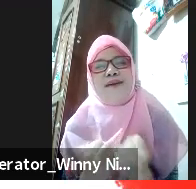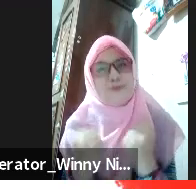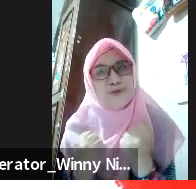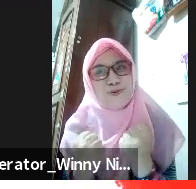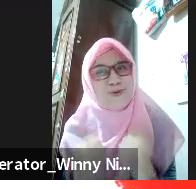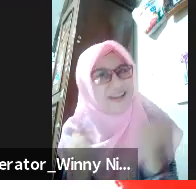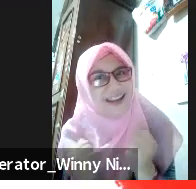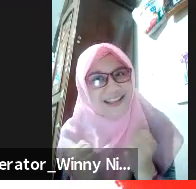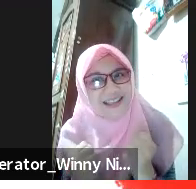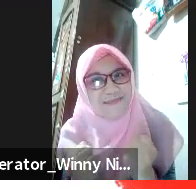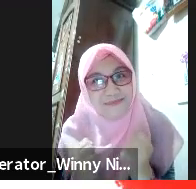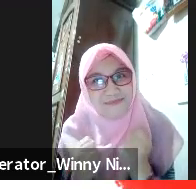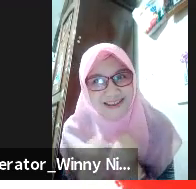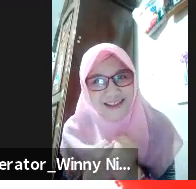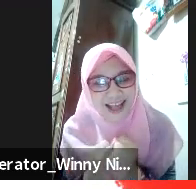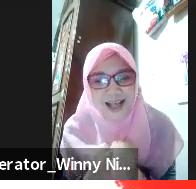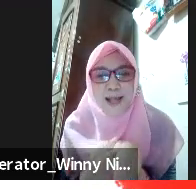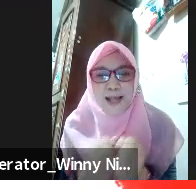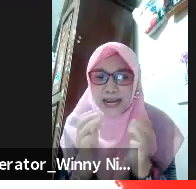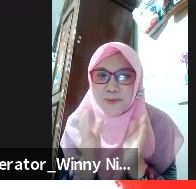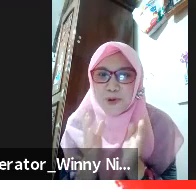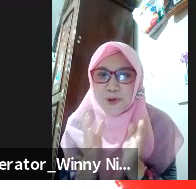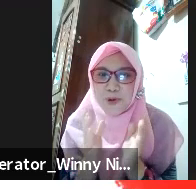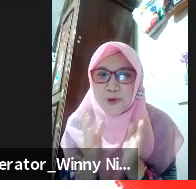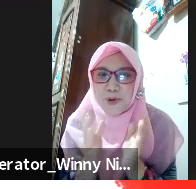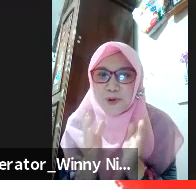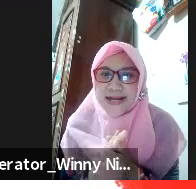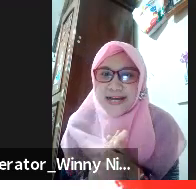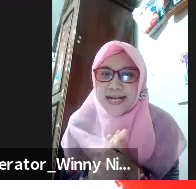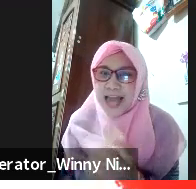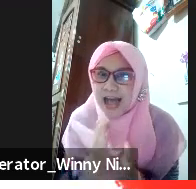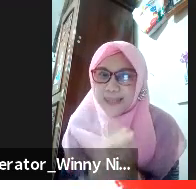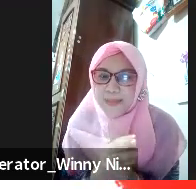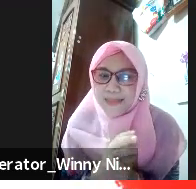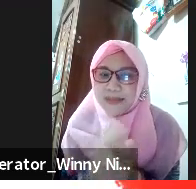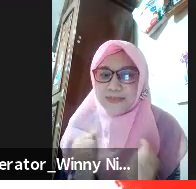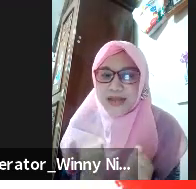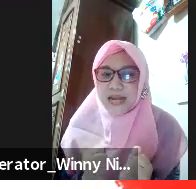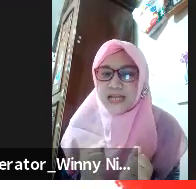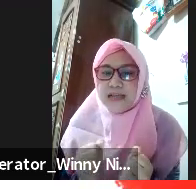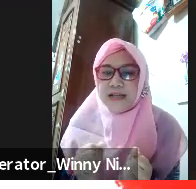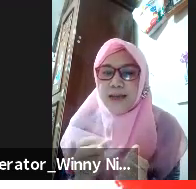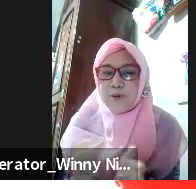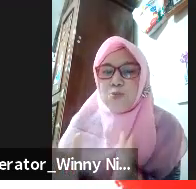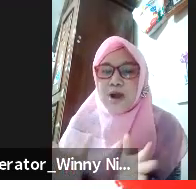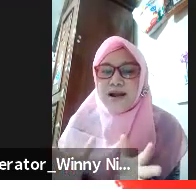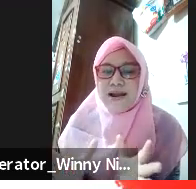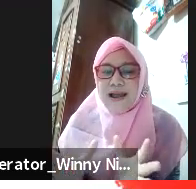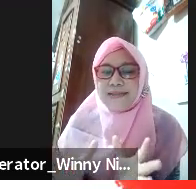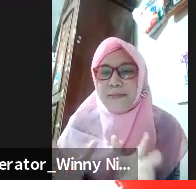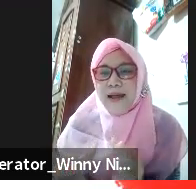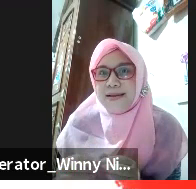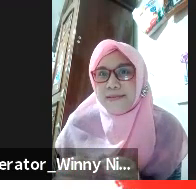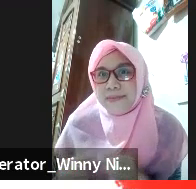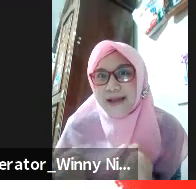COVID-19. Karena di pandemi ini ya, ini merupakan langkah teman-teman sebenarnya nih yang berhubungan